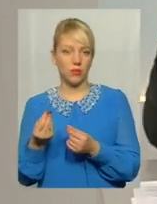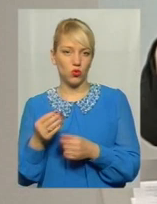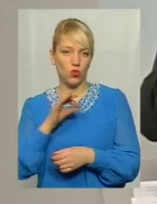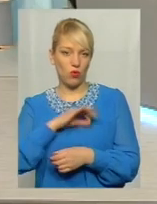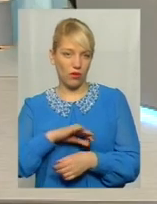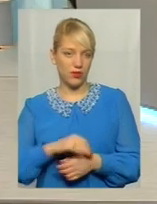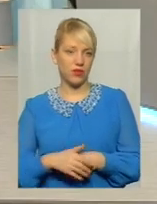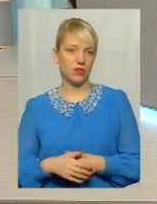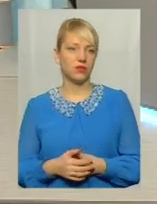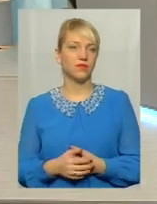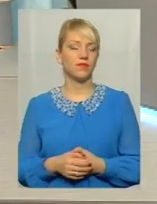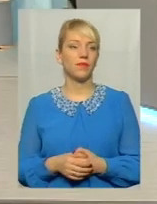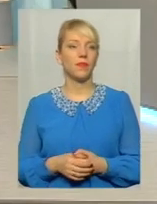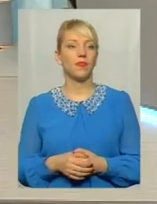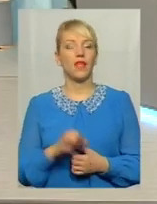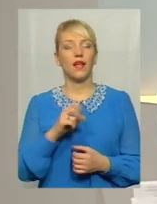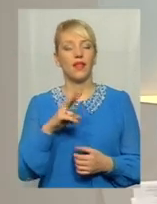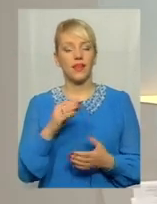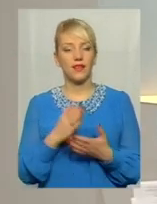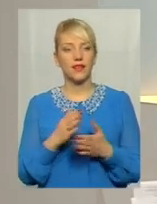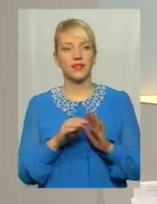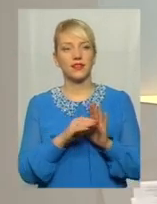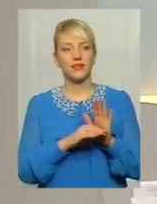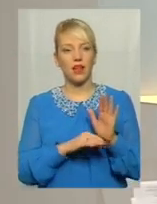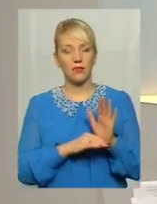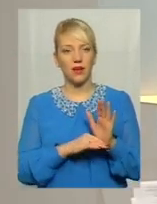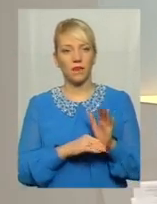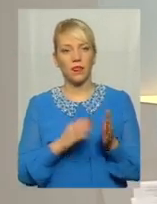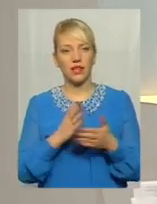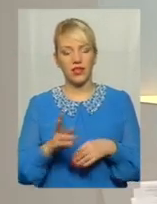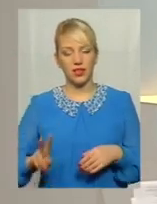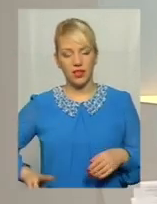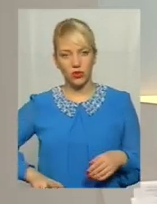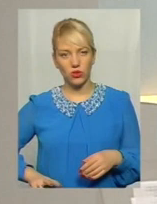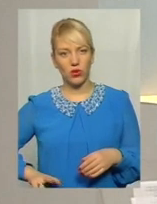але існує система. Тобто є директора